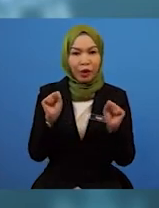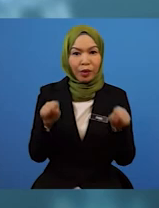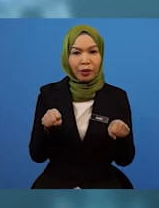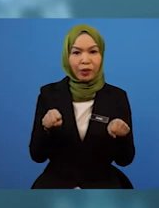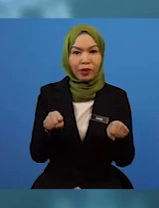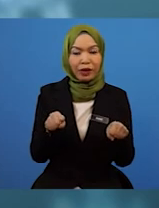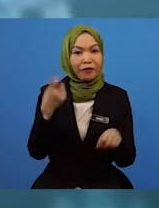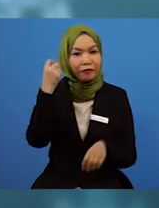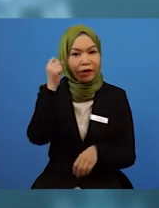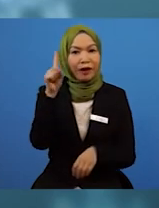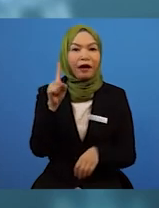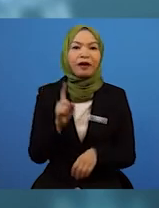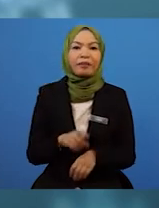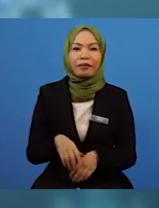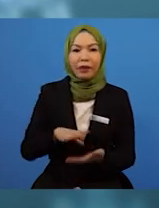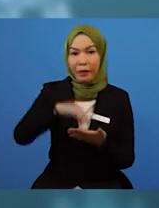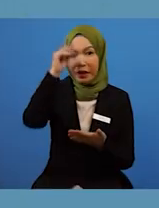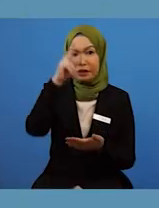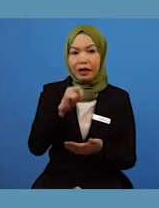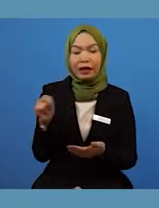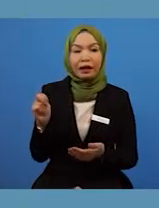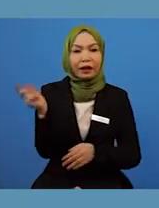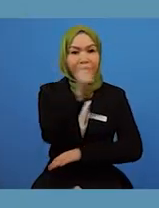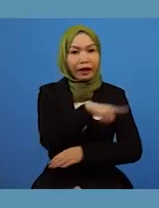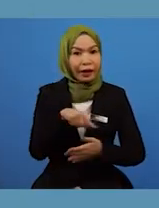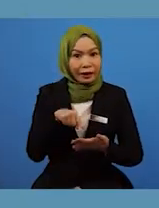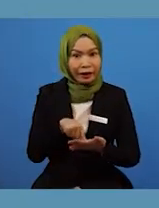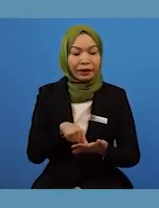menguasai objektif pembelajaran kita pada hari ini,